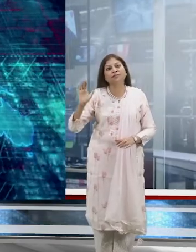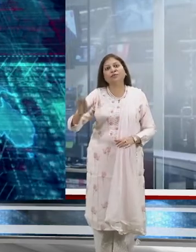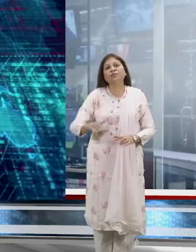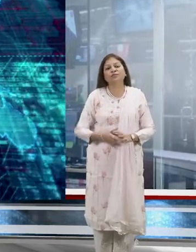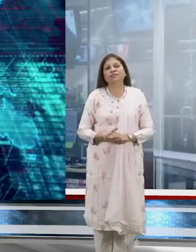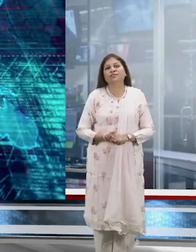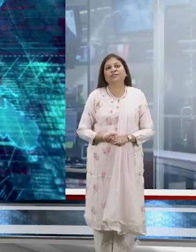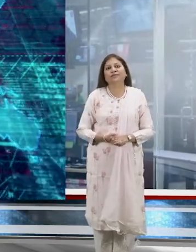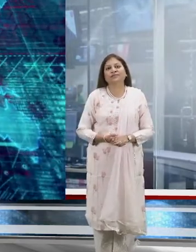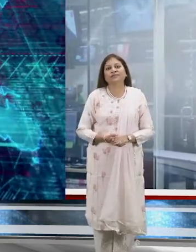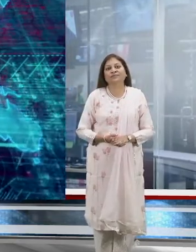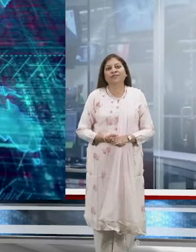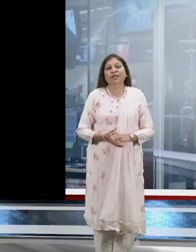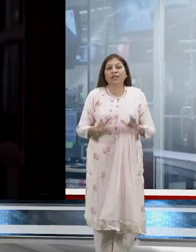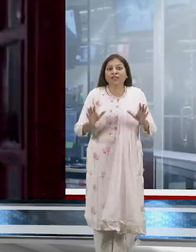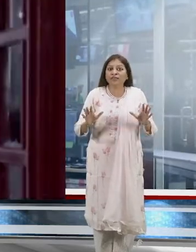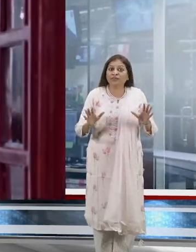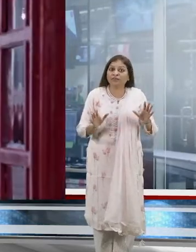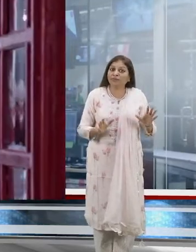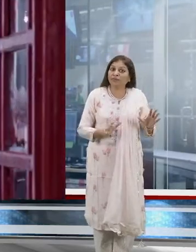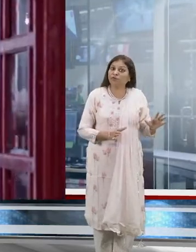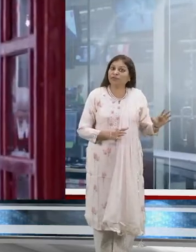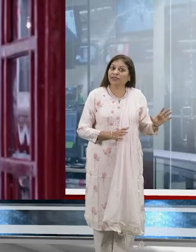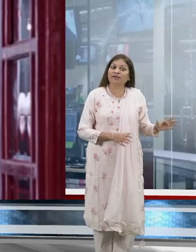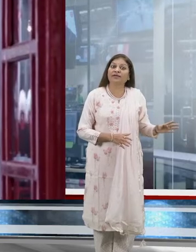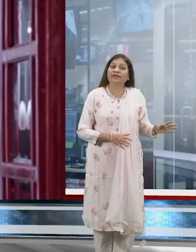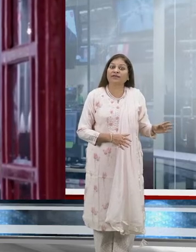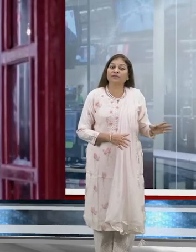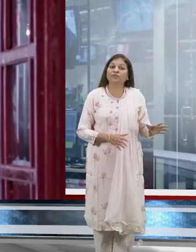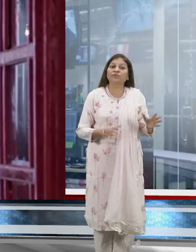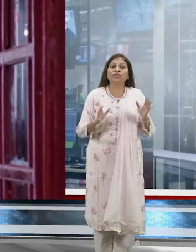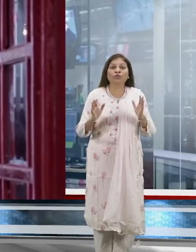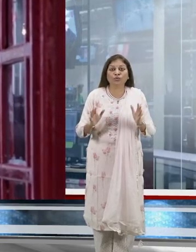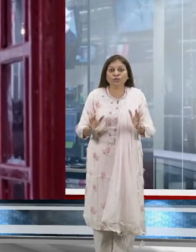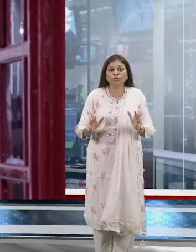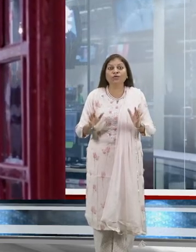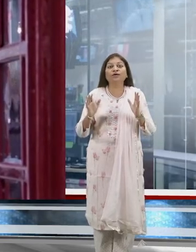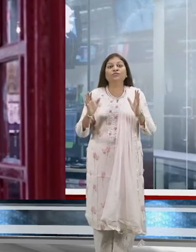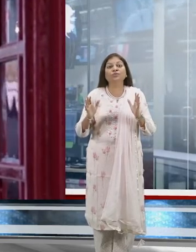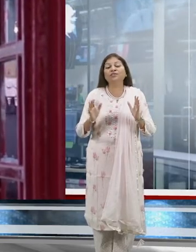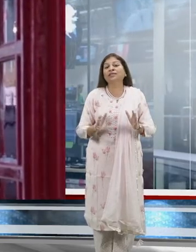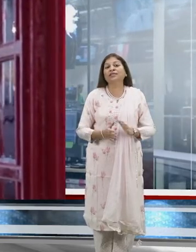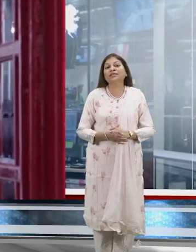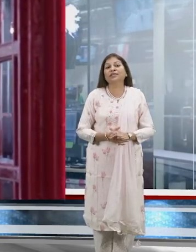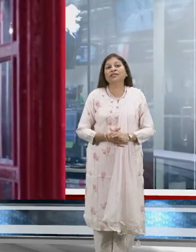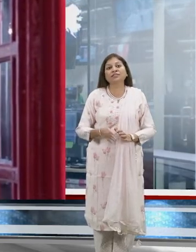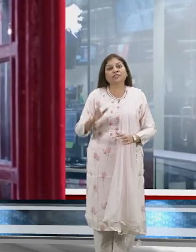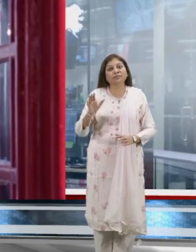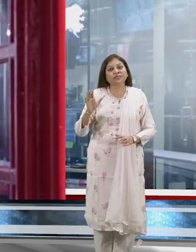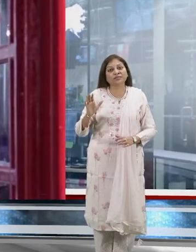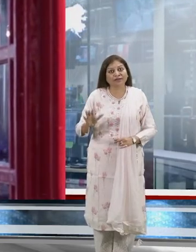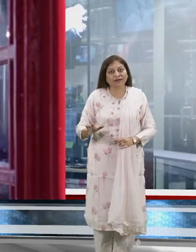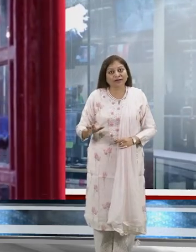हर संभव कोशिश करती है, लेकिन कई मामलों में देखा गया है कि लोगों को सुरक्षा देने के